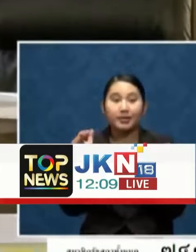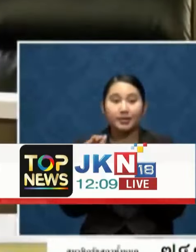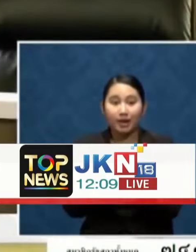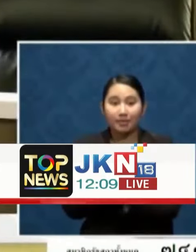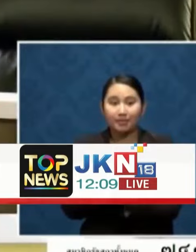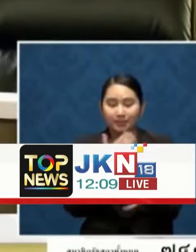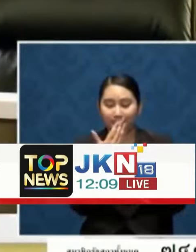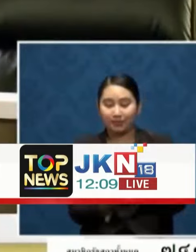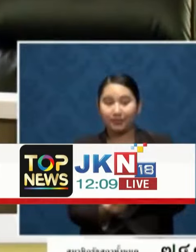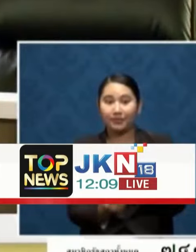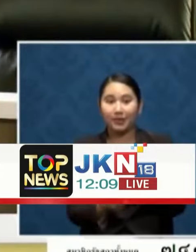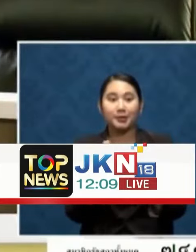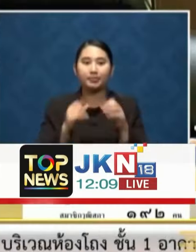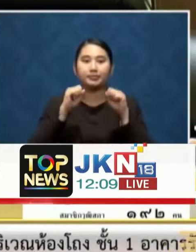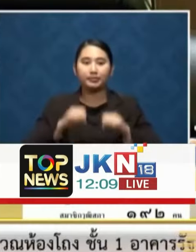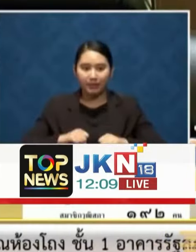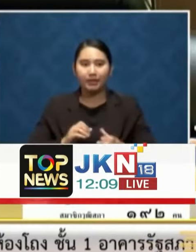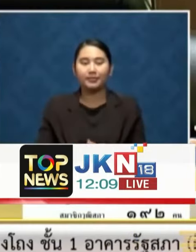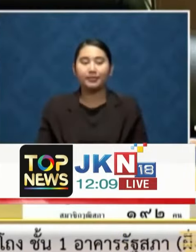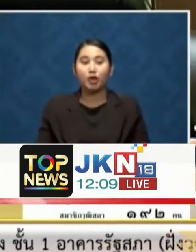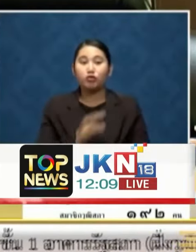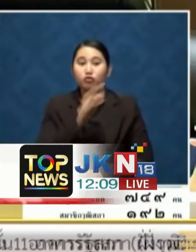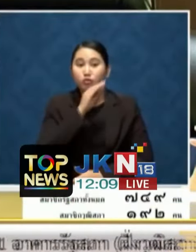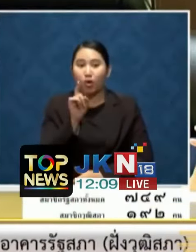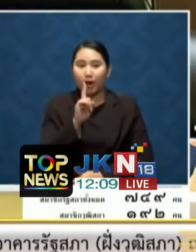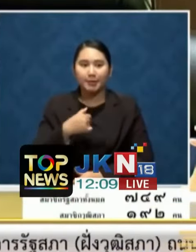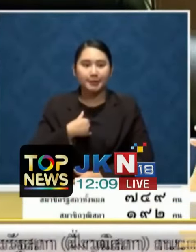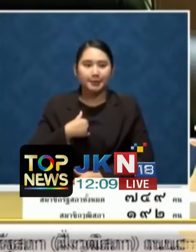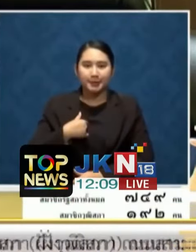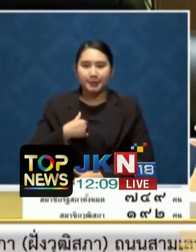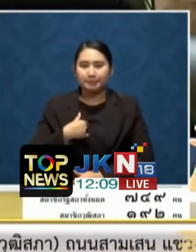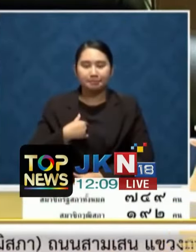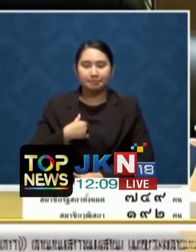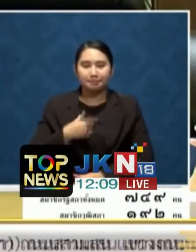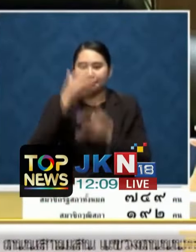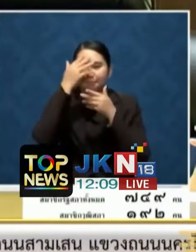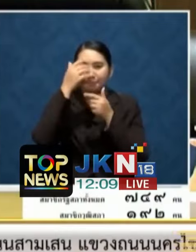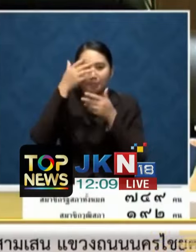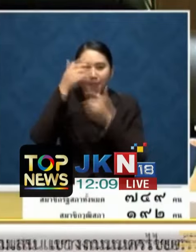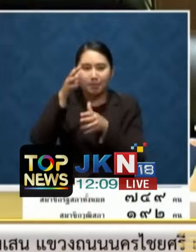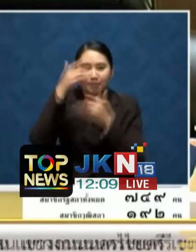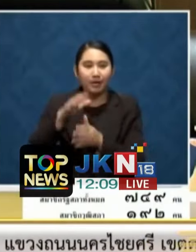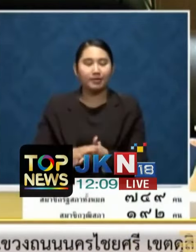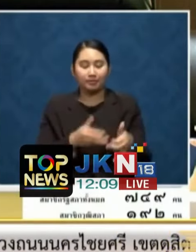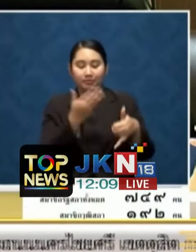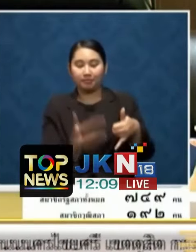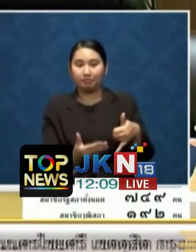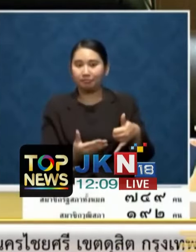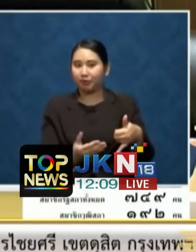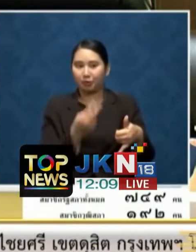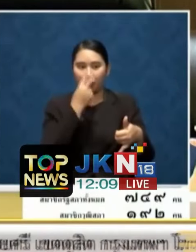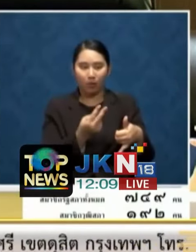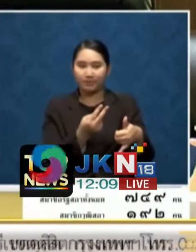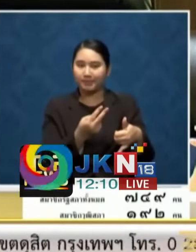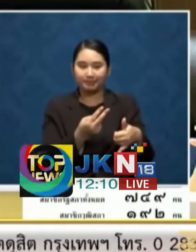ได้อีกประเด็นเรื่องนึงนะคะที่คุณประพันธ์คุณมีให้สัมภาษณ์เมื่อวานนี้เรานำเสนอไปแล้วเนี่ยที่มีทนายท่านนึ